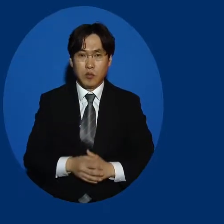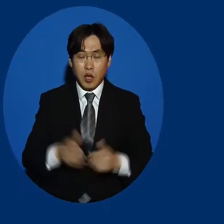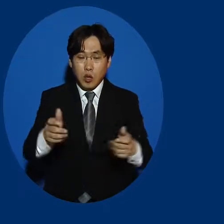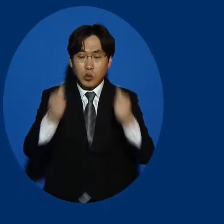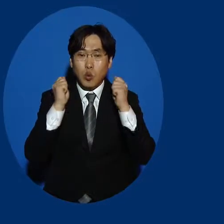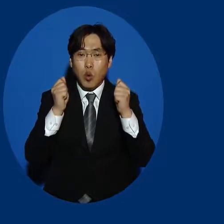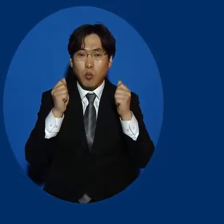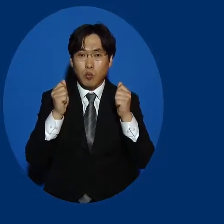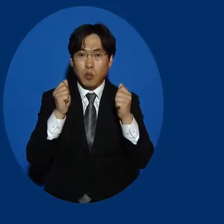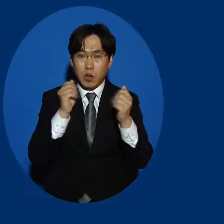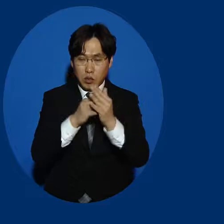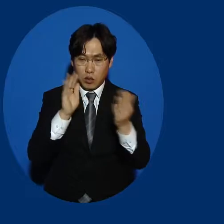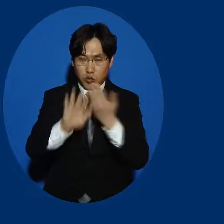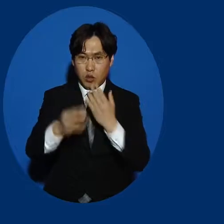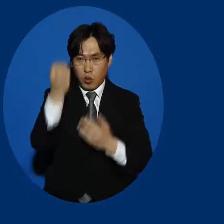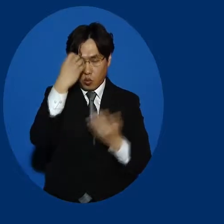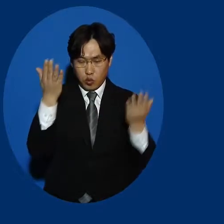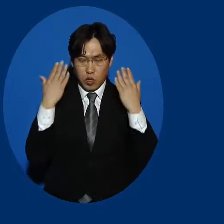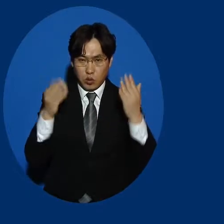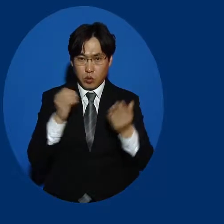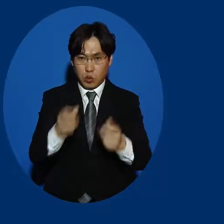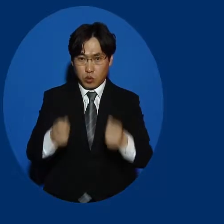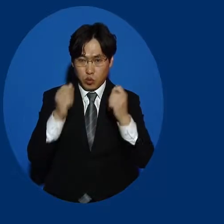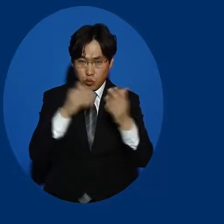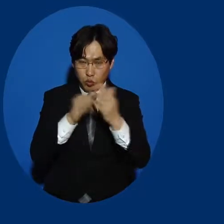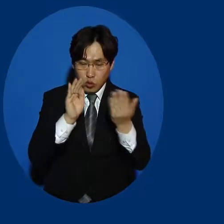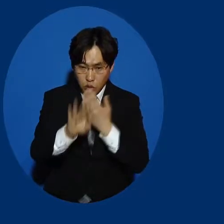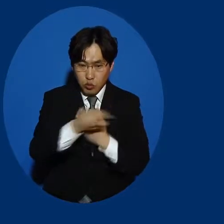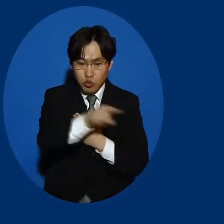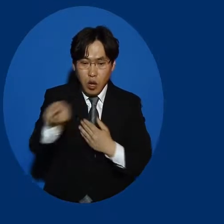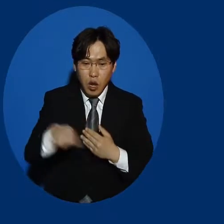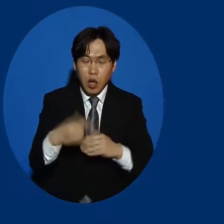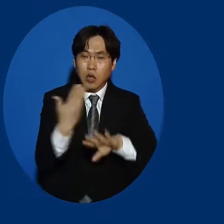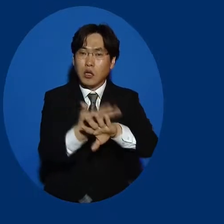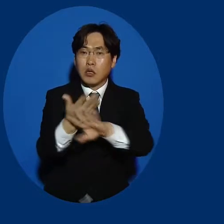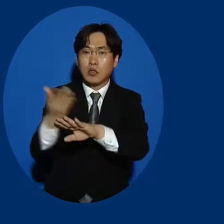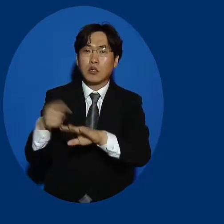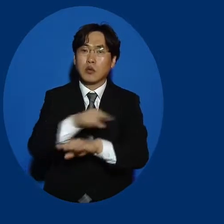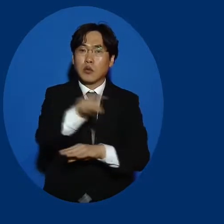후에 갈 곳이 없는 게 맞습니다.